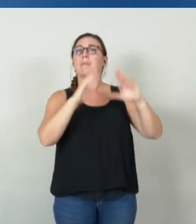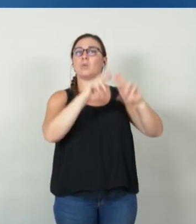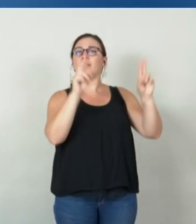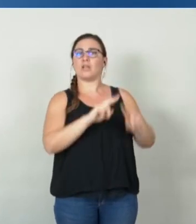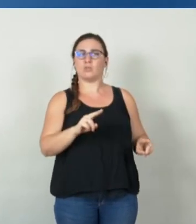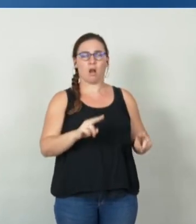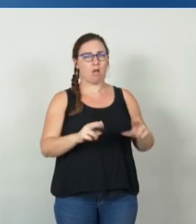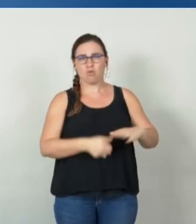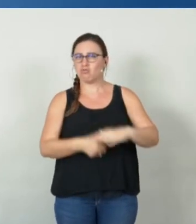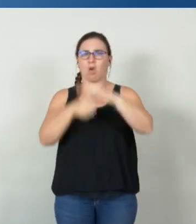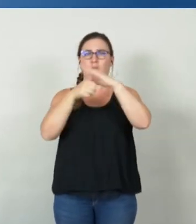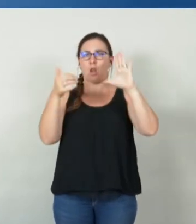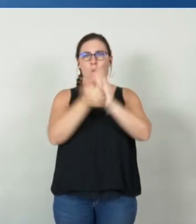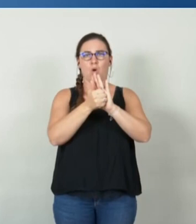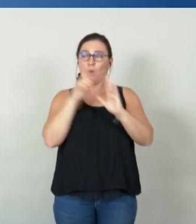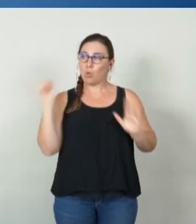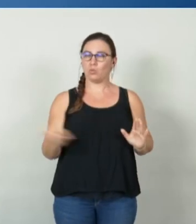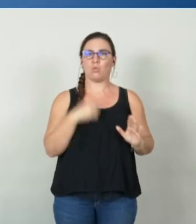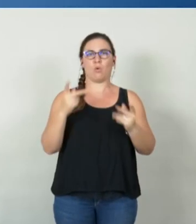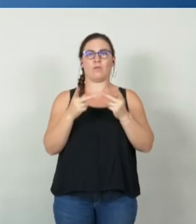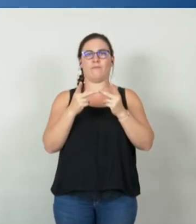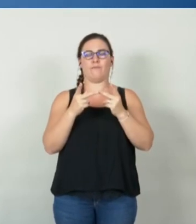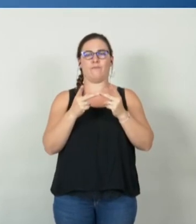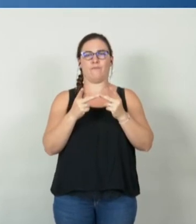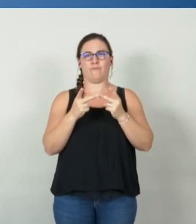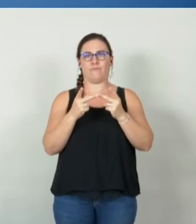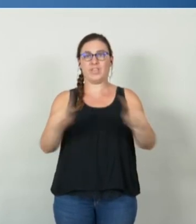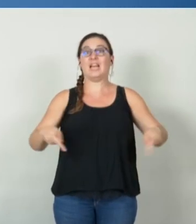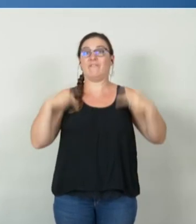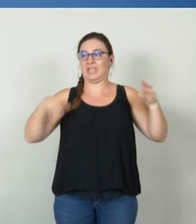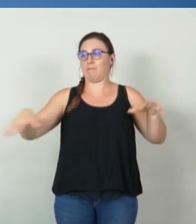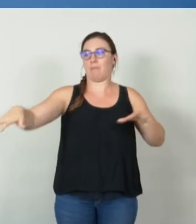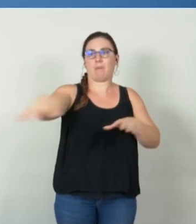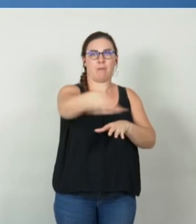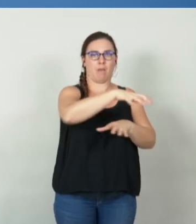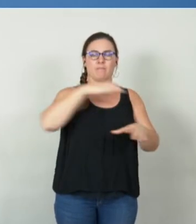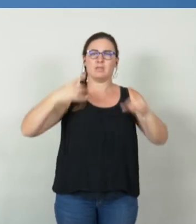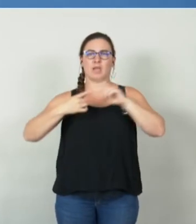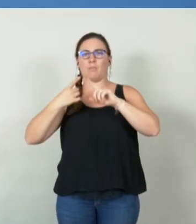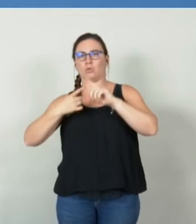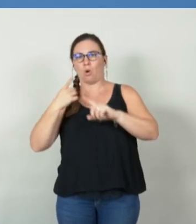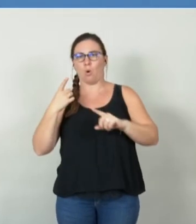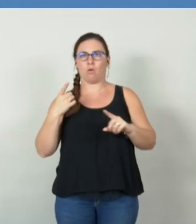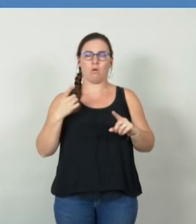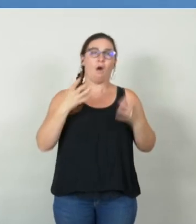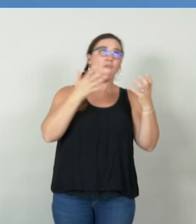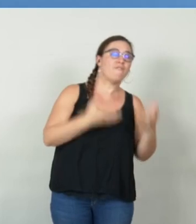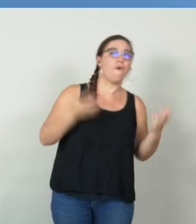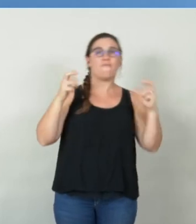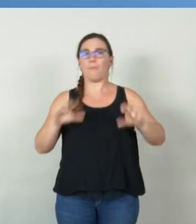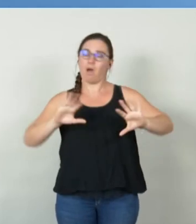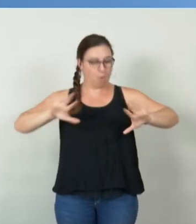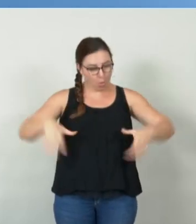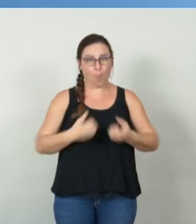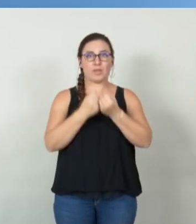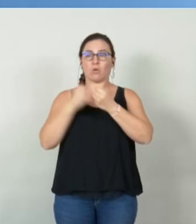joue un rôle central pour l'ensemble de notre bassin de vie et devrait prendre celui-ci en compte à chaque instant que qu'on veuille ou non les compétences de notre